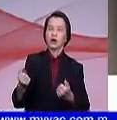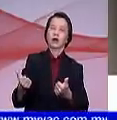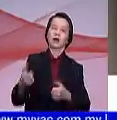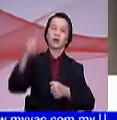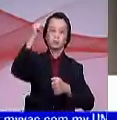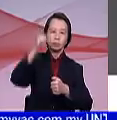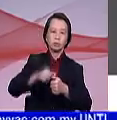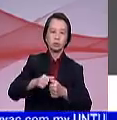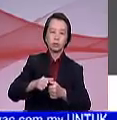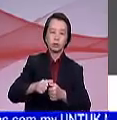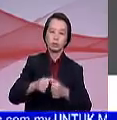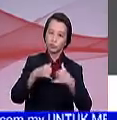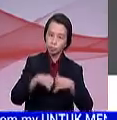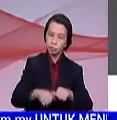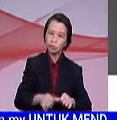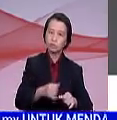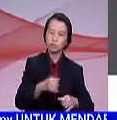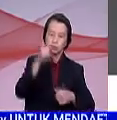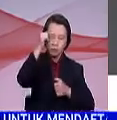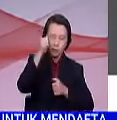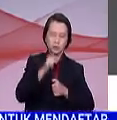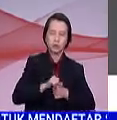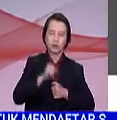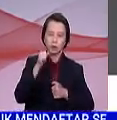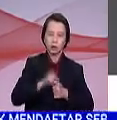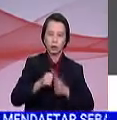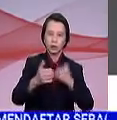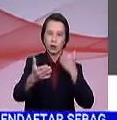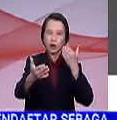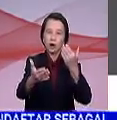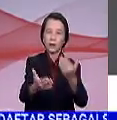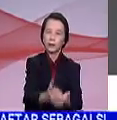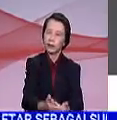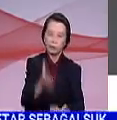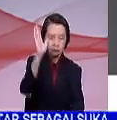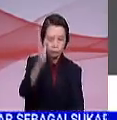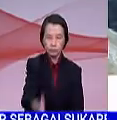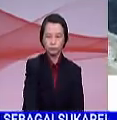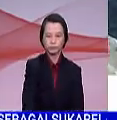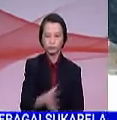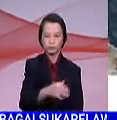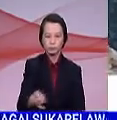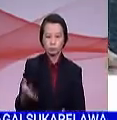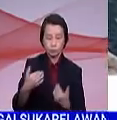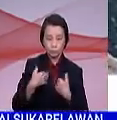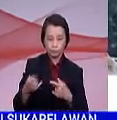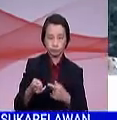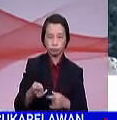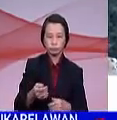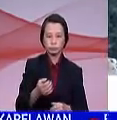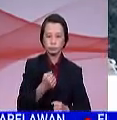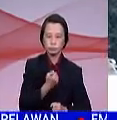kenangan dijangkiti masih berbekas dan diingati sampai bila-bila. Lebih memilukan,